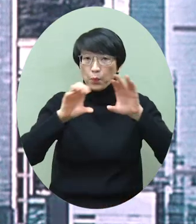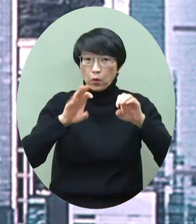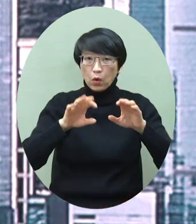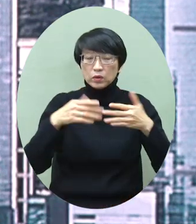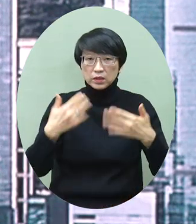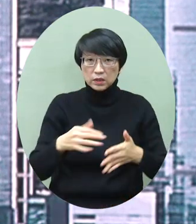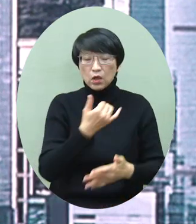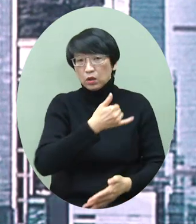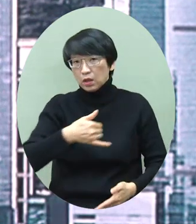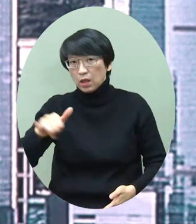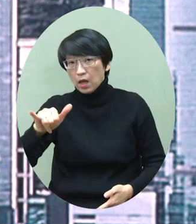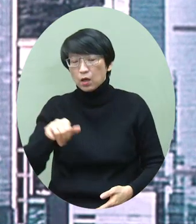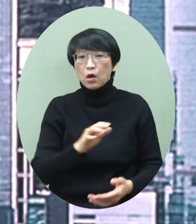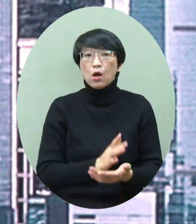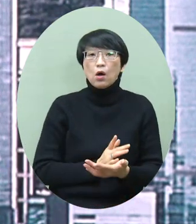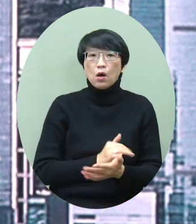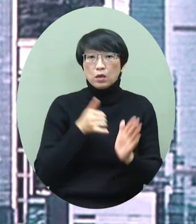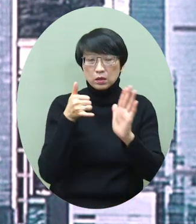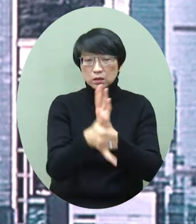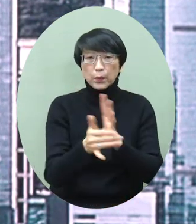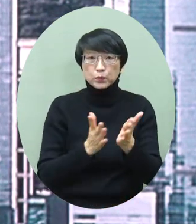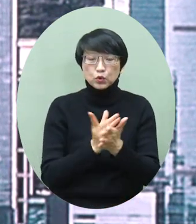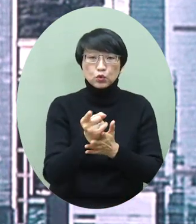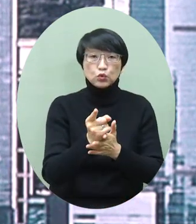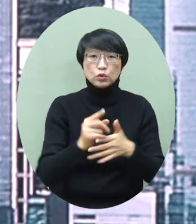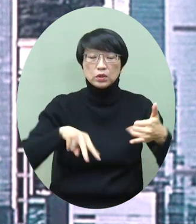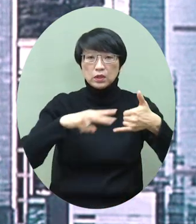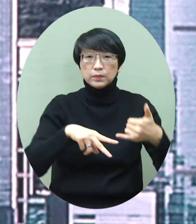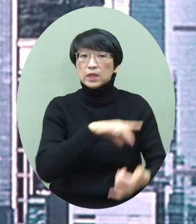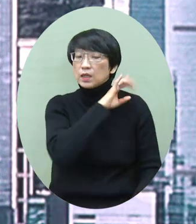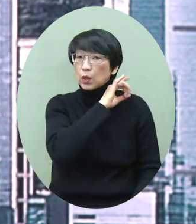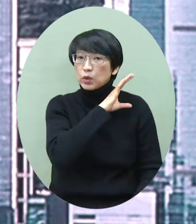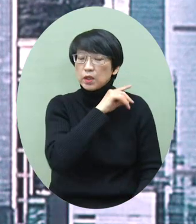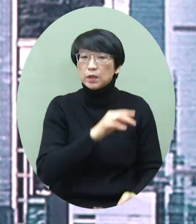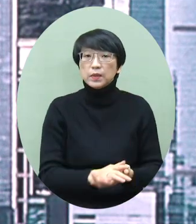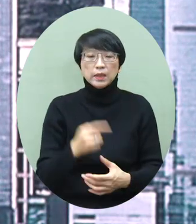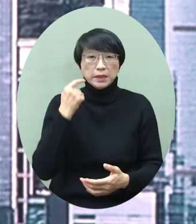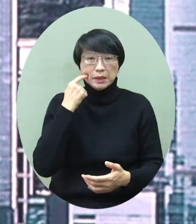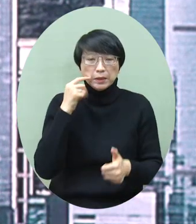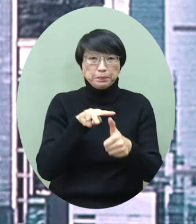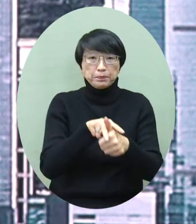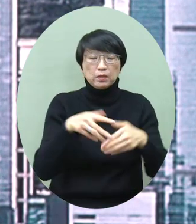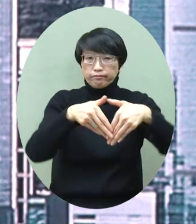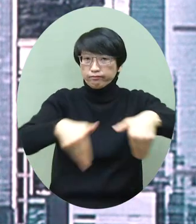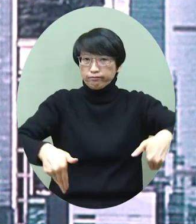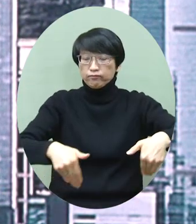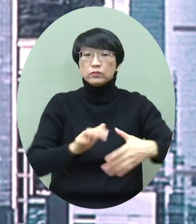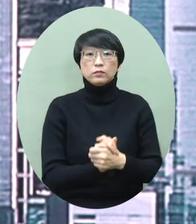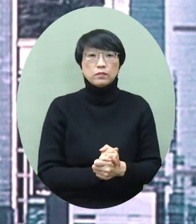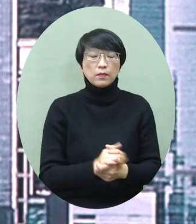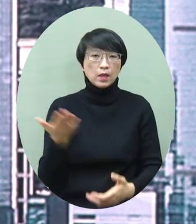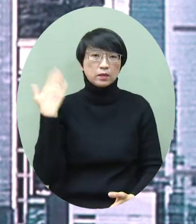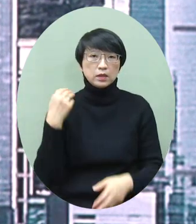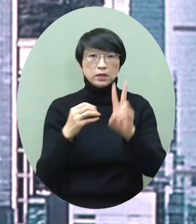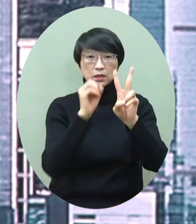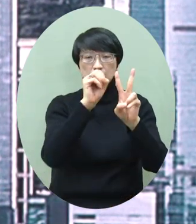離開，前往指定的檢疫酒店作強制檢疫嘅。就採樣的安排咧，我哋其實喺舊年